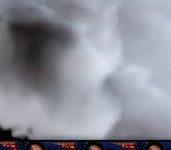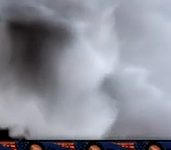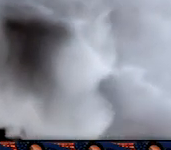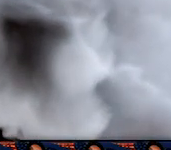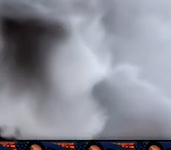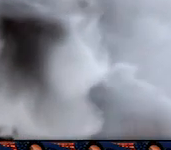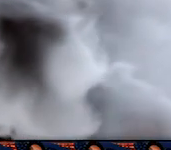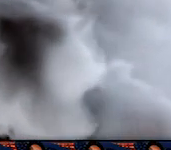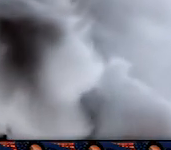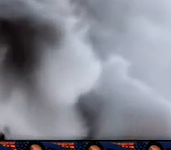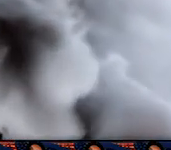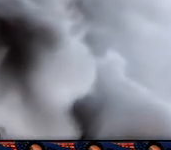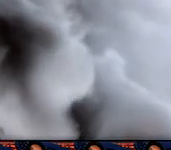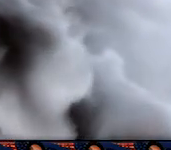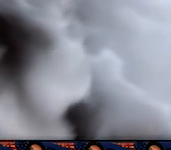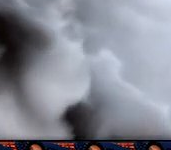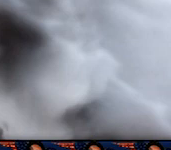በሚያስፈራ ግርማ፣